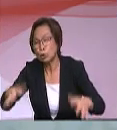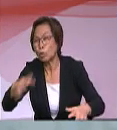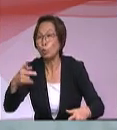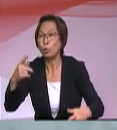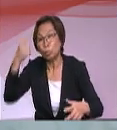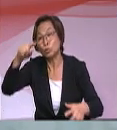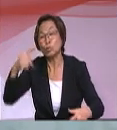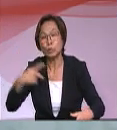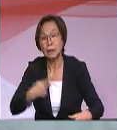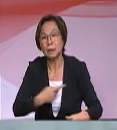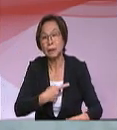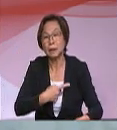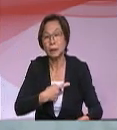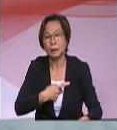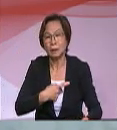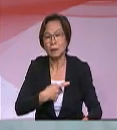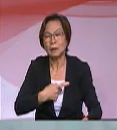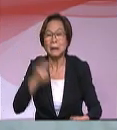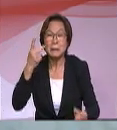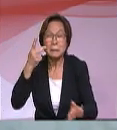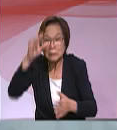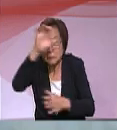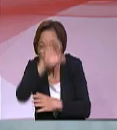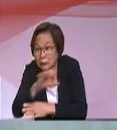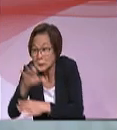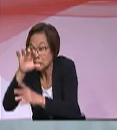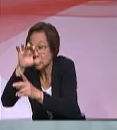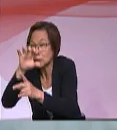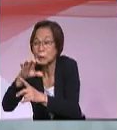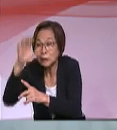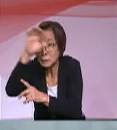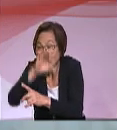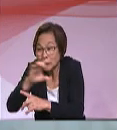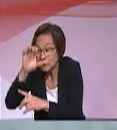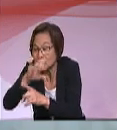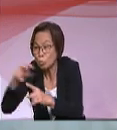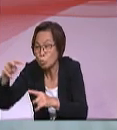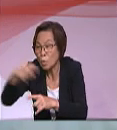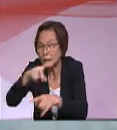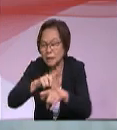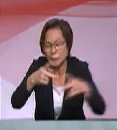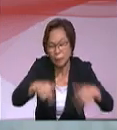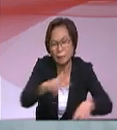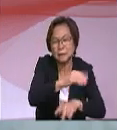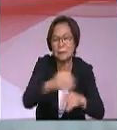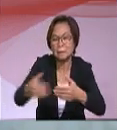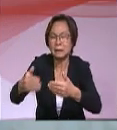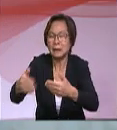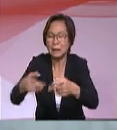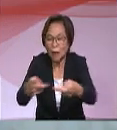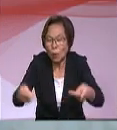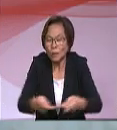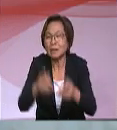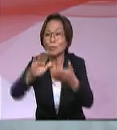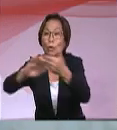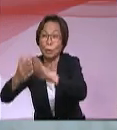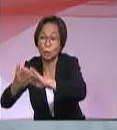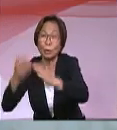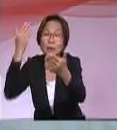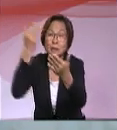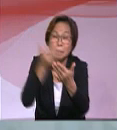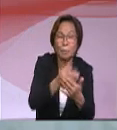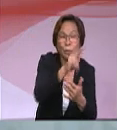kita dapat mengesan virus tersebut di pasar dan juga di kawasan komuniti tersebut. Sehingga